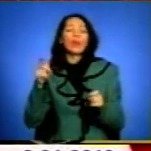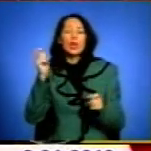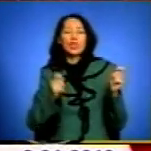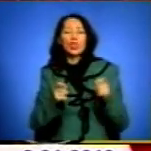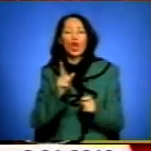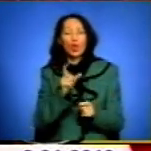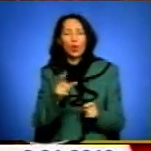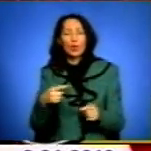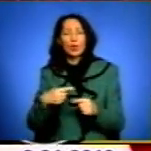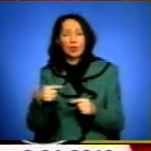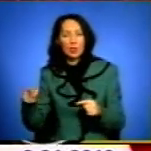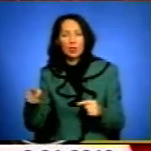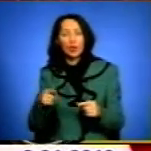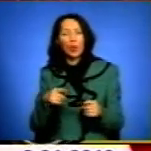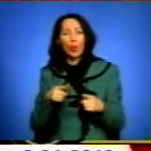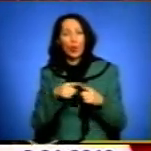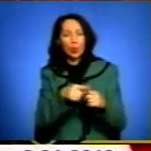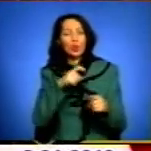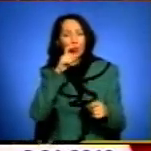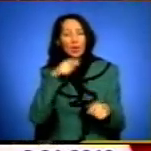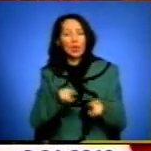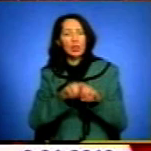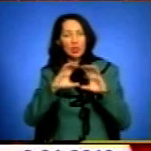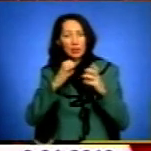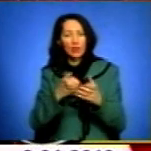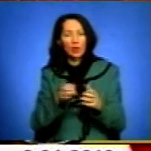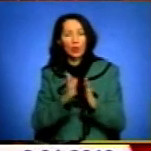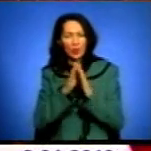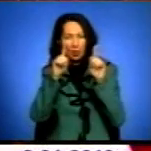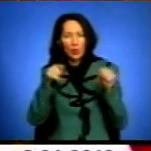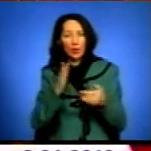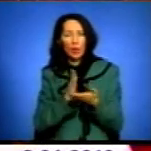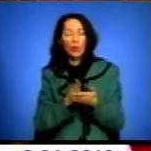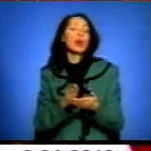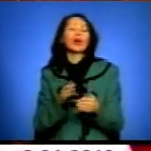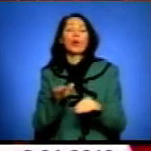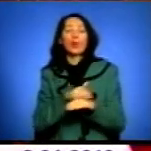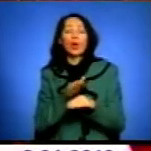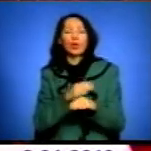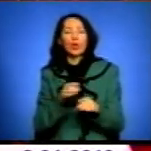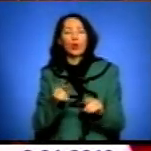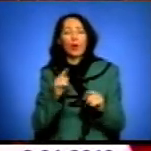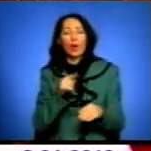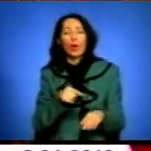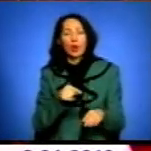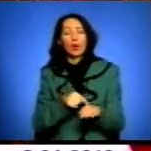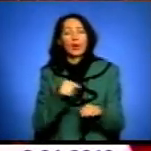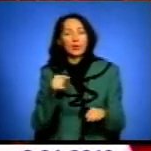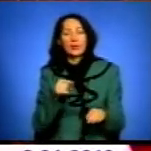властивість, благодатну, невидиму, тому що Пресвята Богородиця не видимо